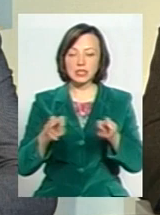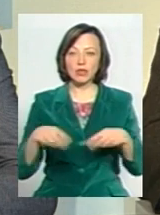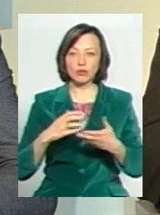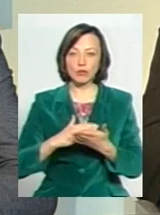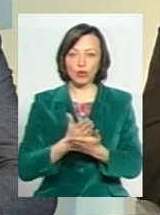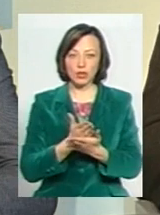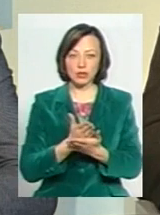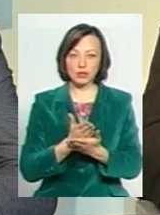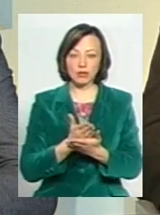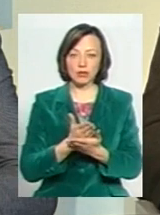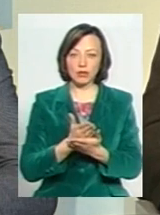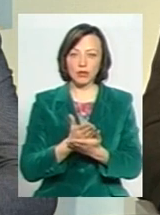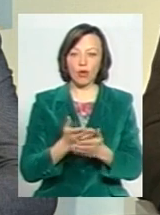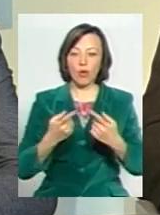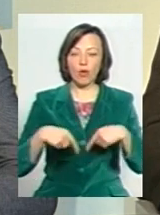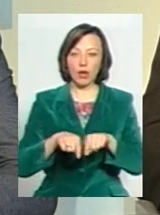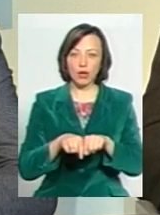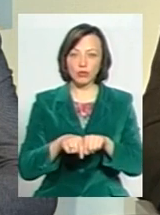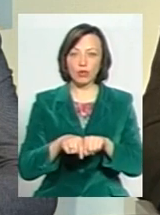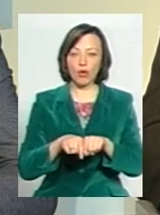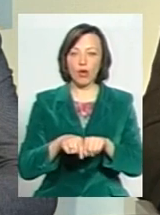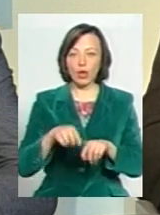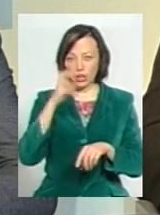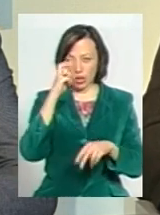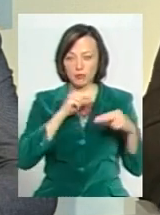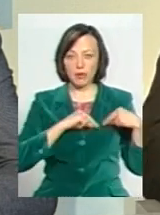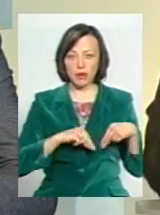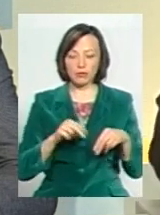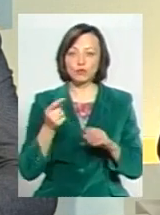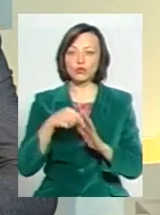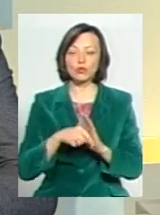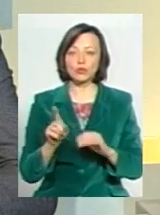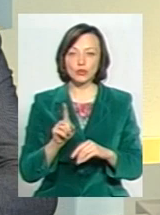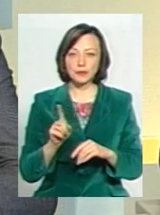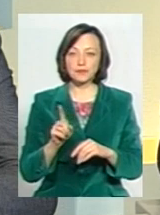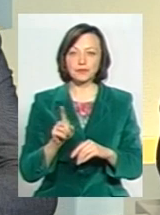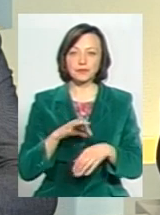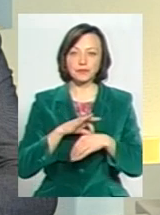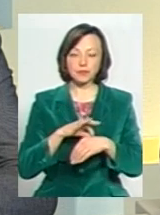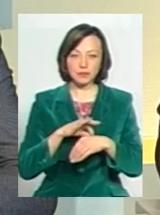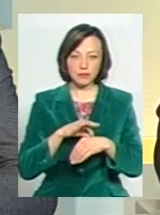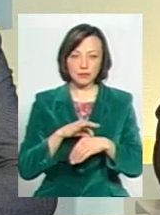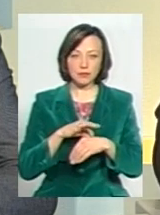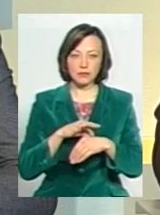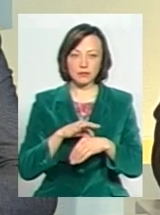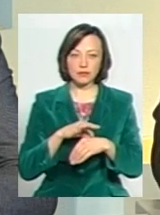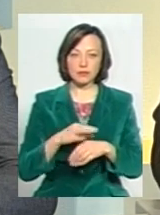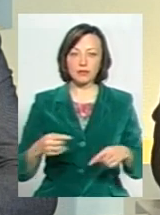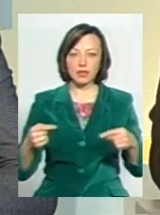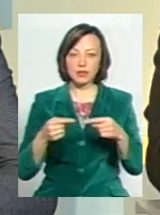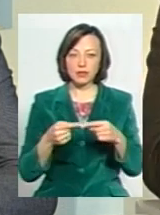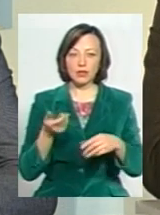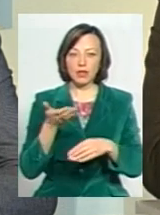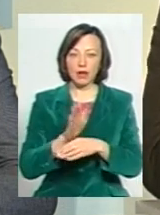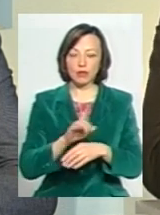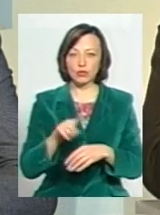політика оцього органу управління праці. Відкрито. В чому суть? Значить? Проведення згідно